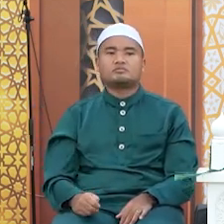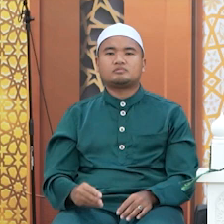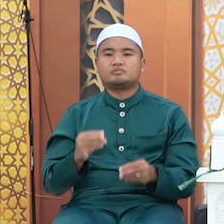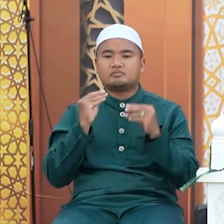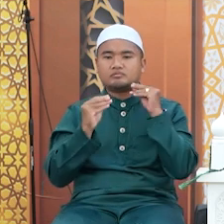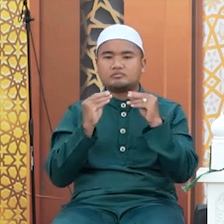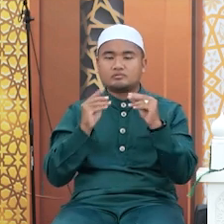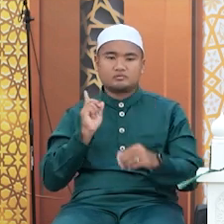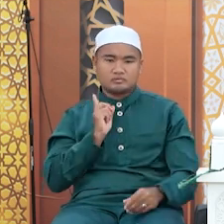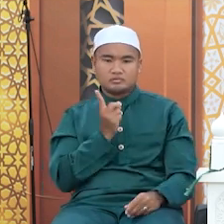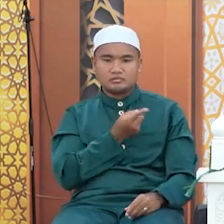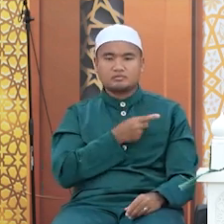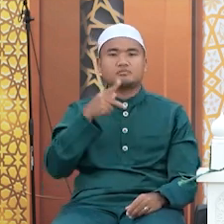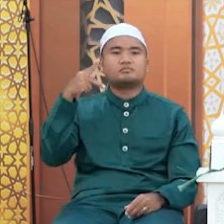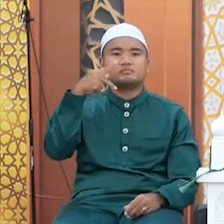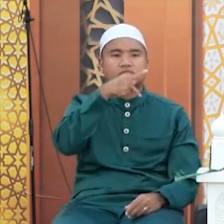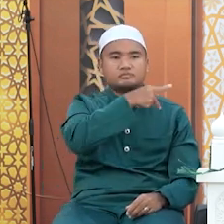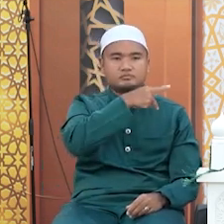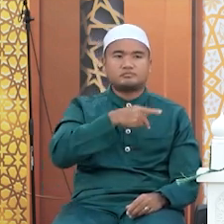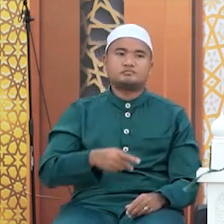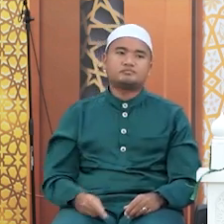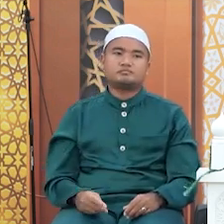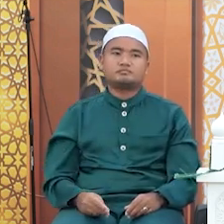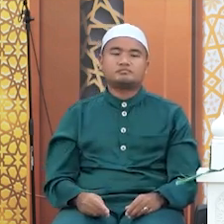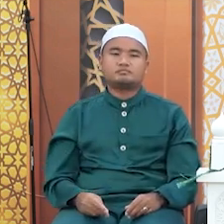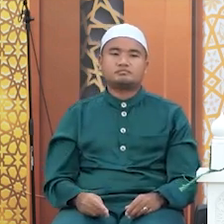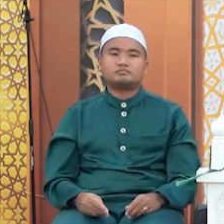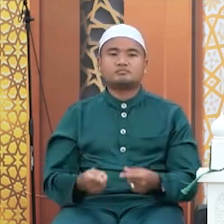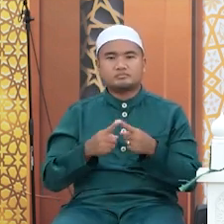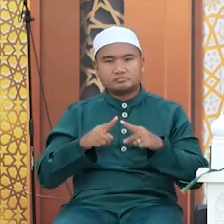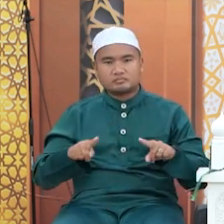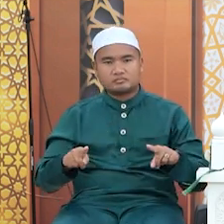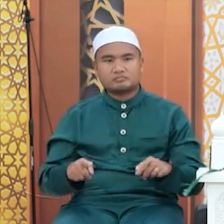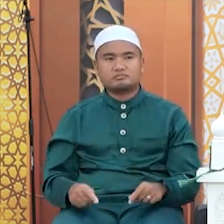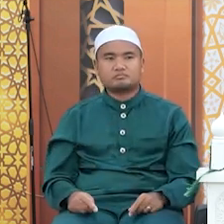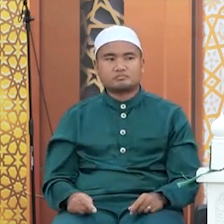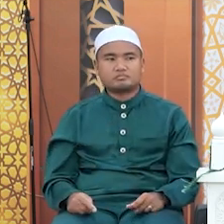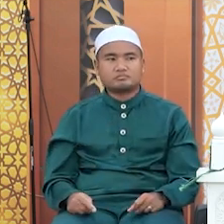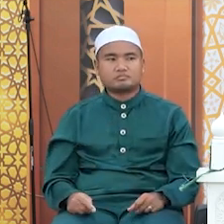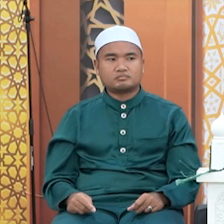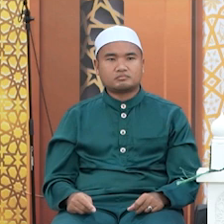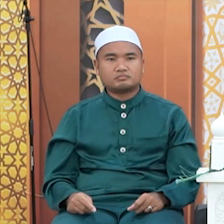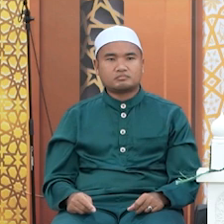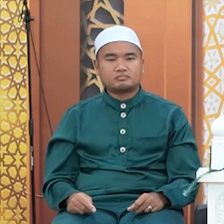mengajar kita untuk berpuasa. Tapi di sana ada klausa orang-orang